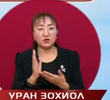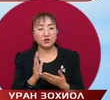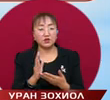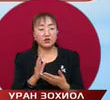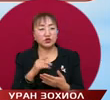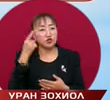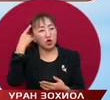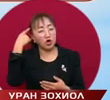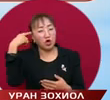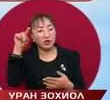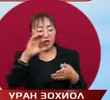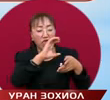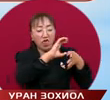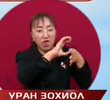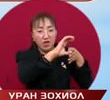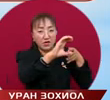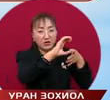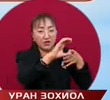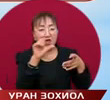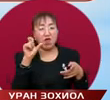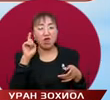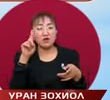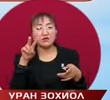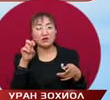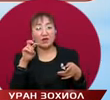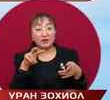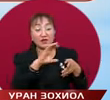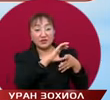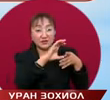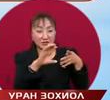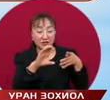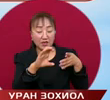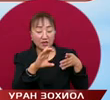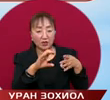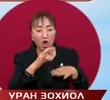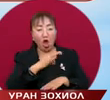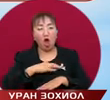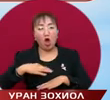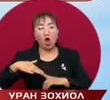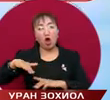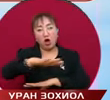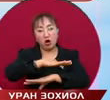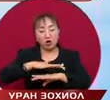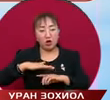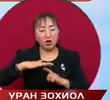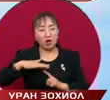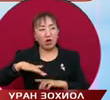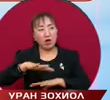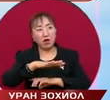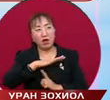ихэнх зохиолын эхлэл хэсэгт орон цагийн дүрслэл ямар нэгэн дүрийн танилцуулга байдаг юм шиг хүүхдүүдээ. Инээсээс зохиол бүтээл